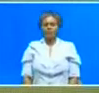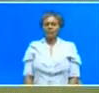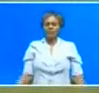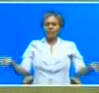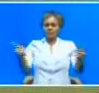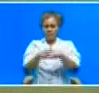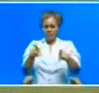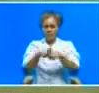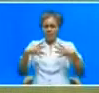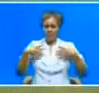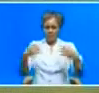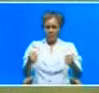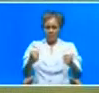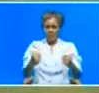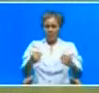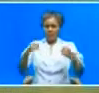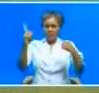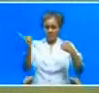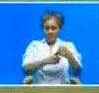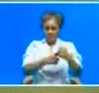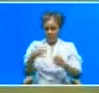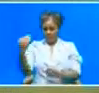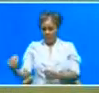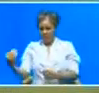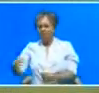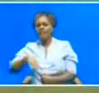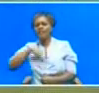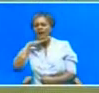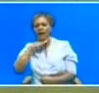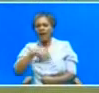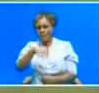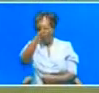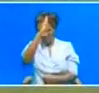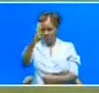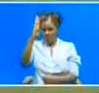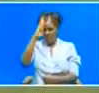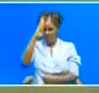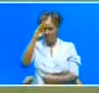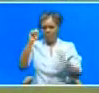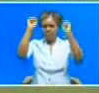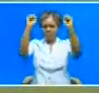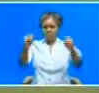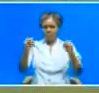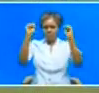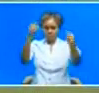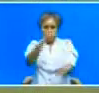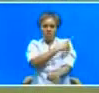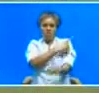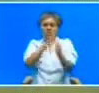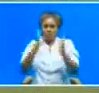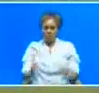Tukisalia na hayo ya afya, baada ya watoto sita kufariki katika hospitali kuu ya kaunti ya Bungoma kufuatia mgomo wa